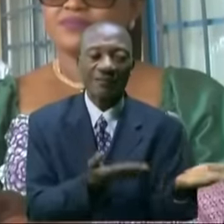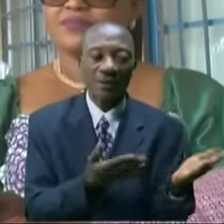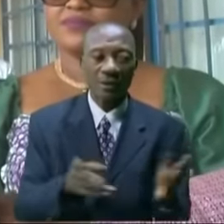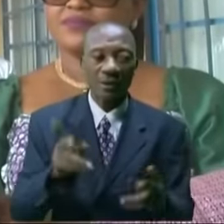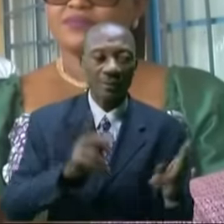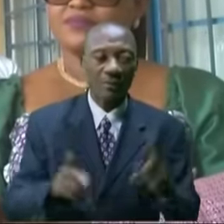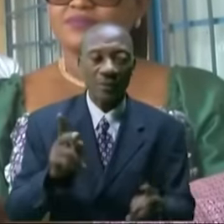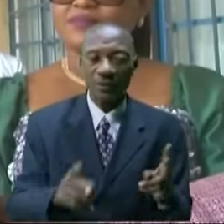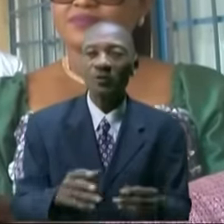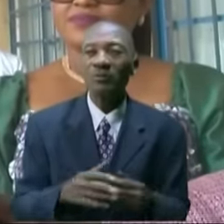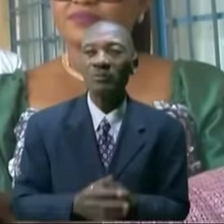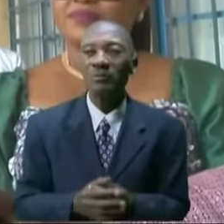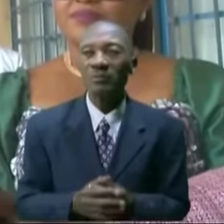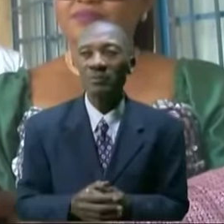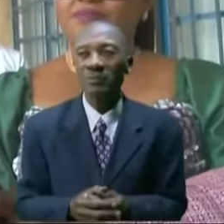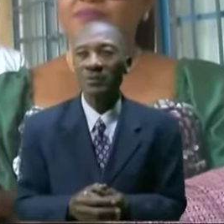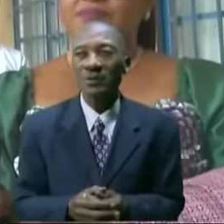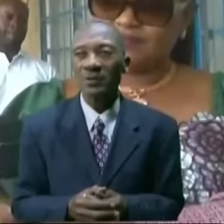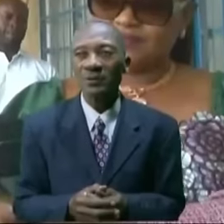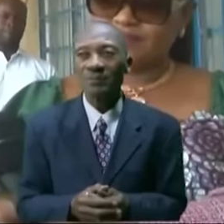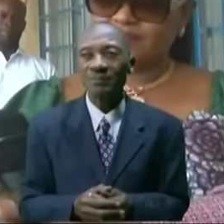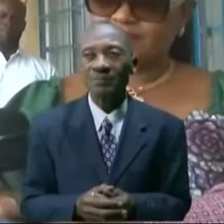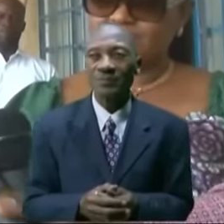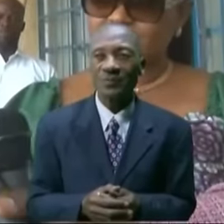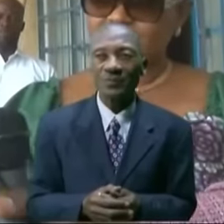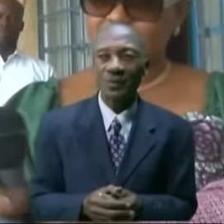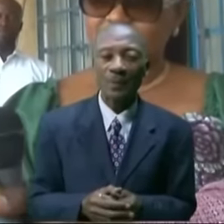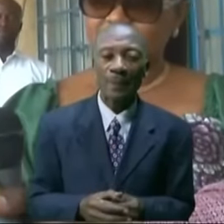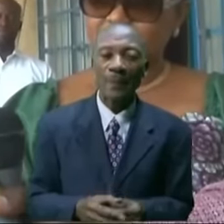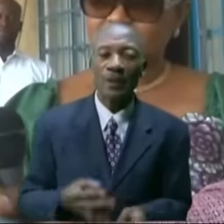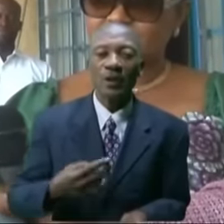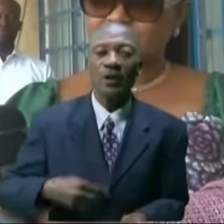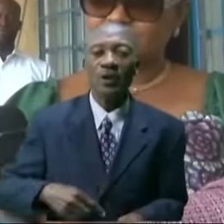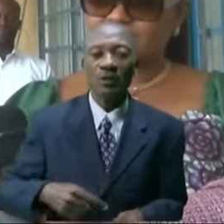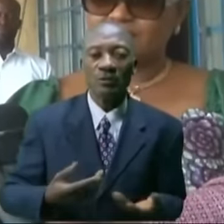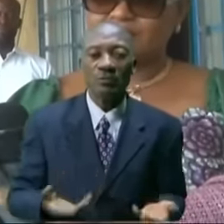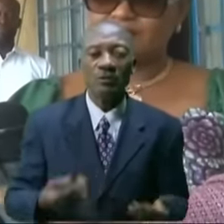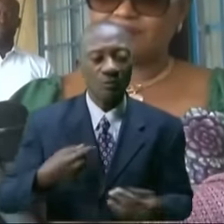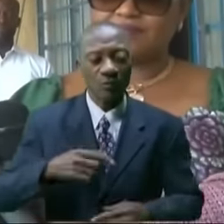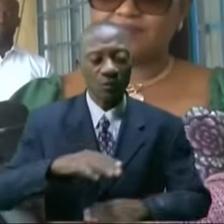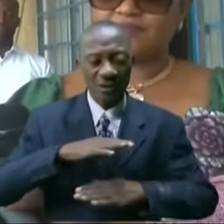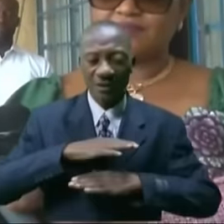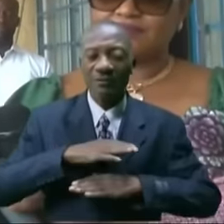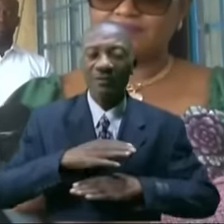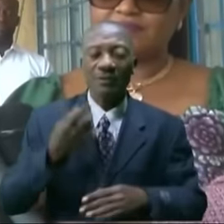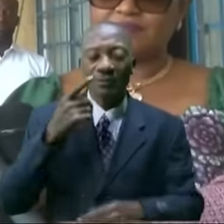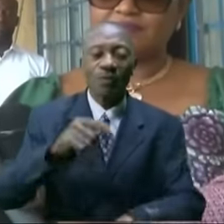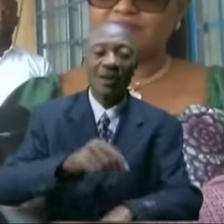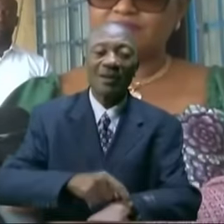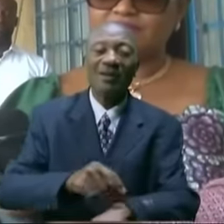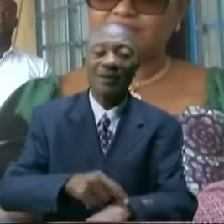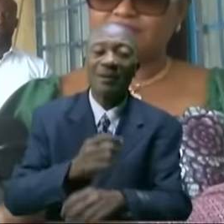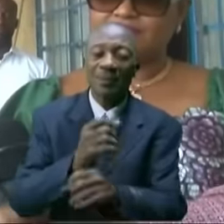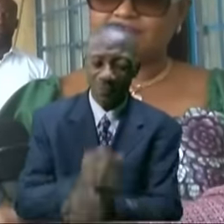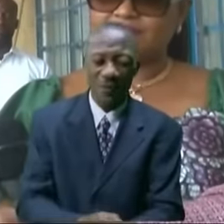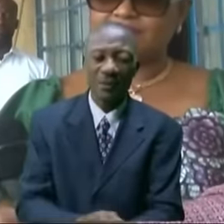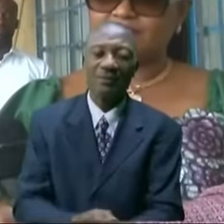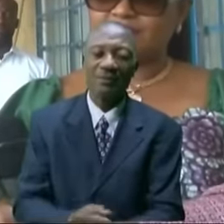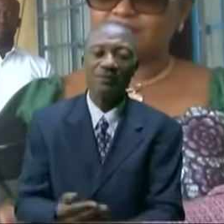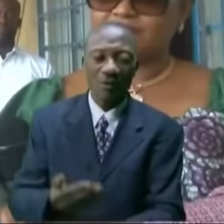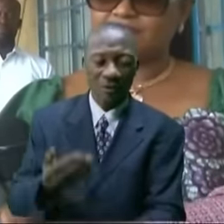au moment opportun, nous vous en parlerons. Je suis satisfait de la date qui était prévue et